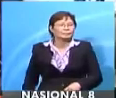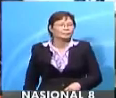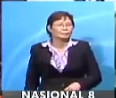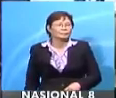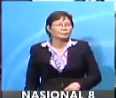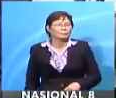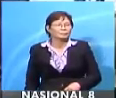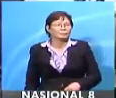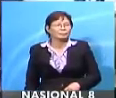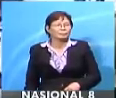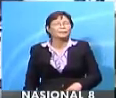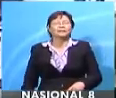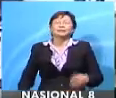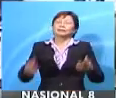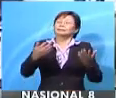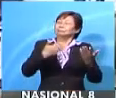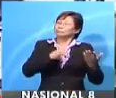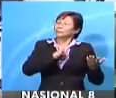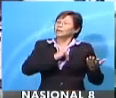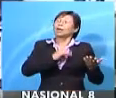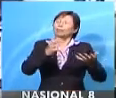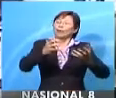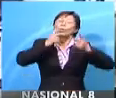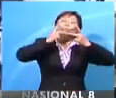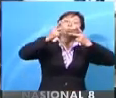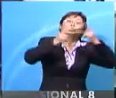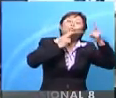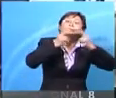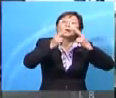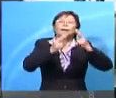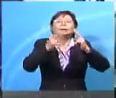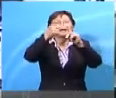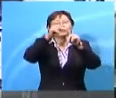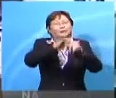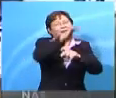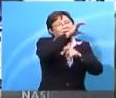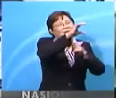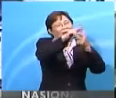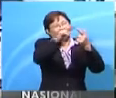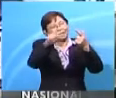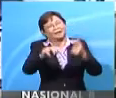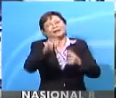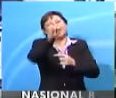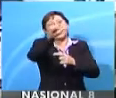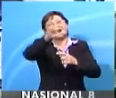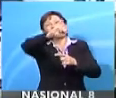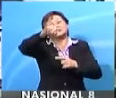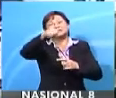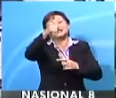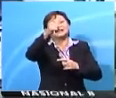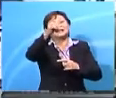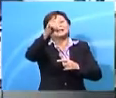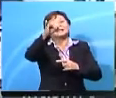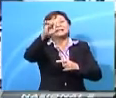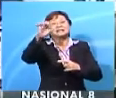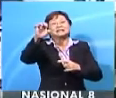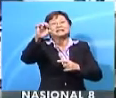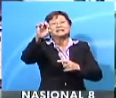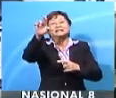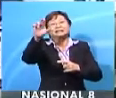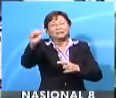Jadi kepada saya nak ucapkan terima kasih kepada CNN dan juga Al Jazeera dan juga